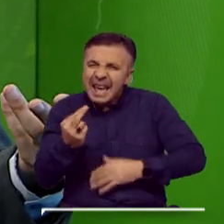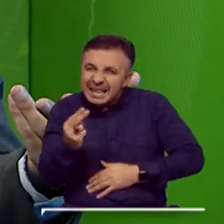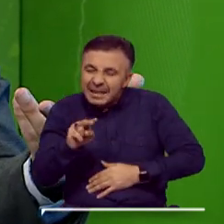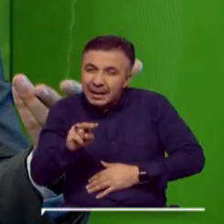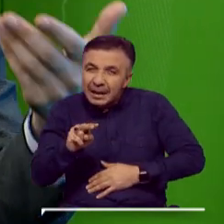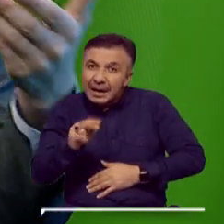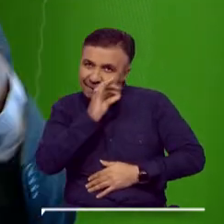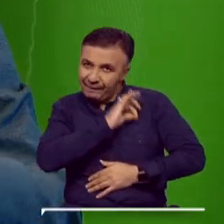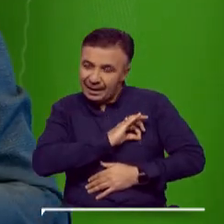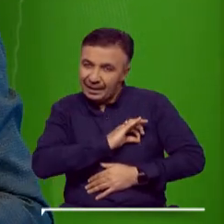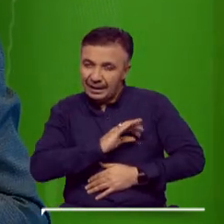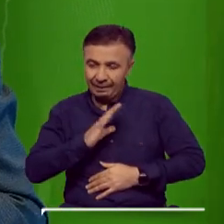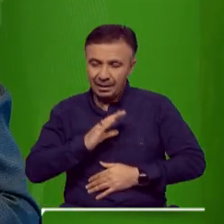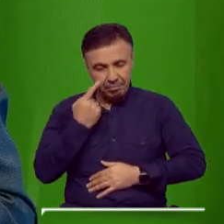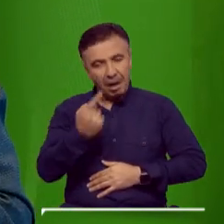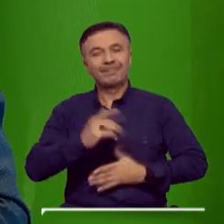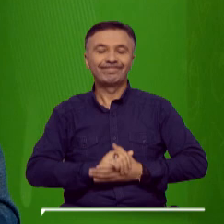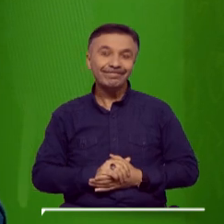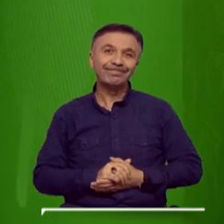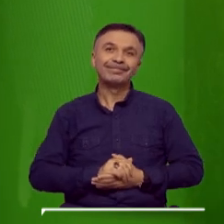var? Şimdi onlara bakacağız.